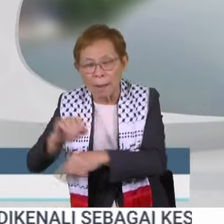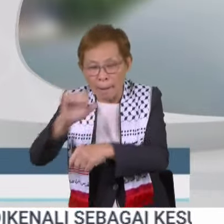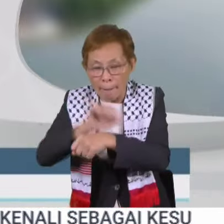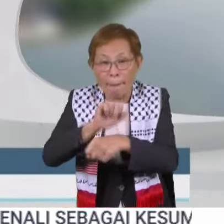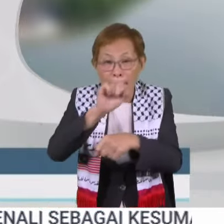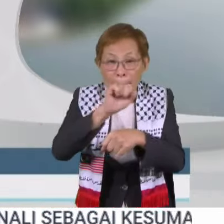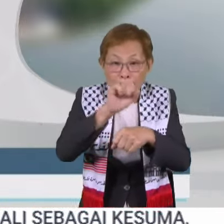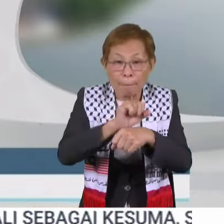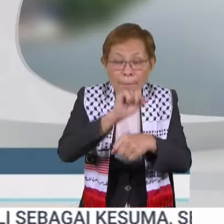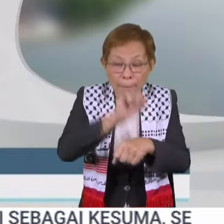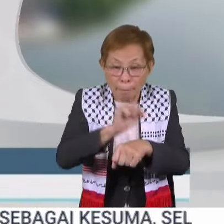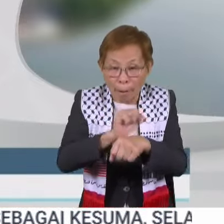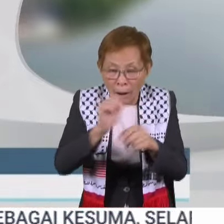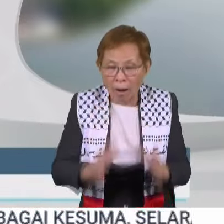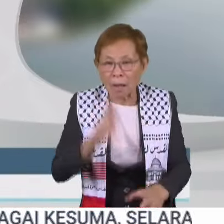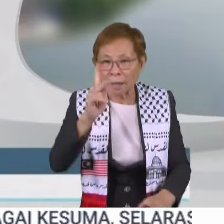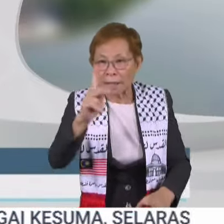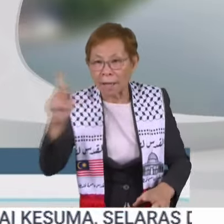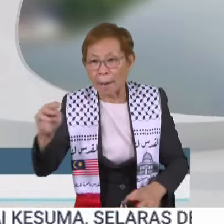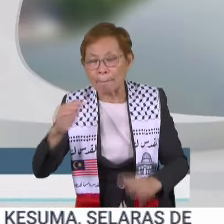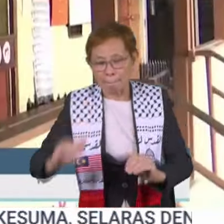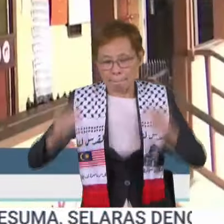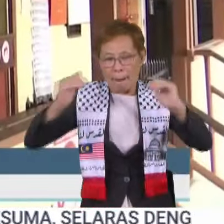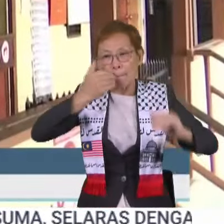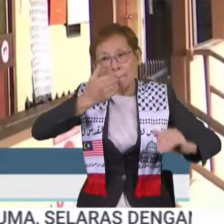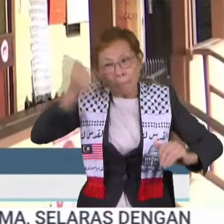KKM berada pada tahap